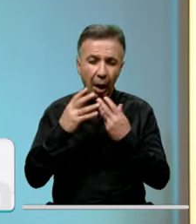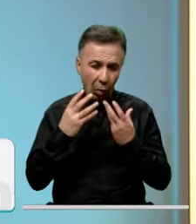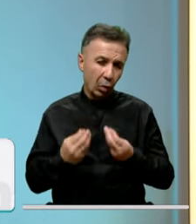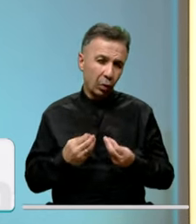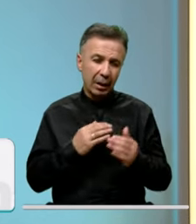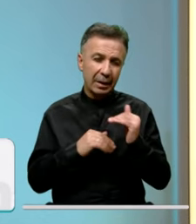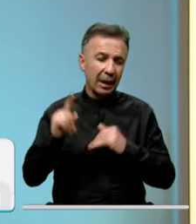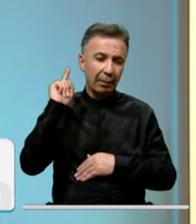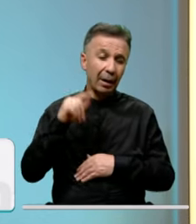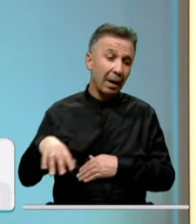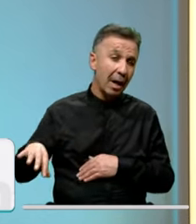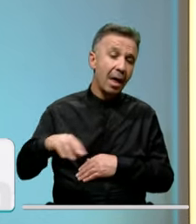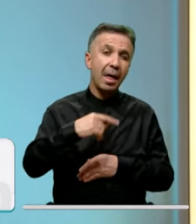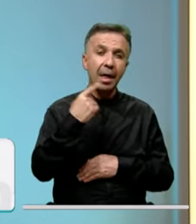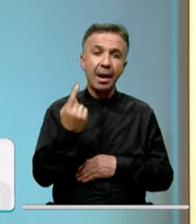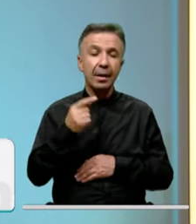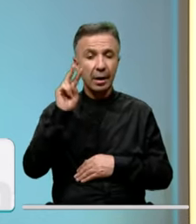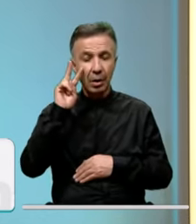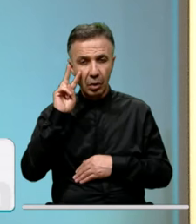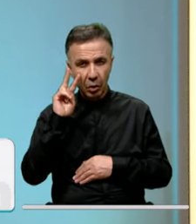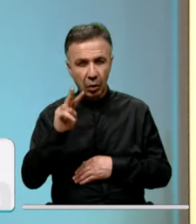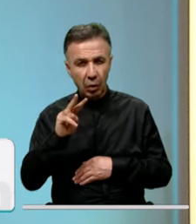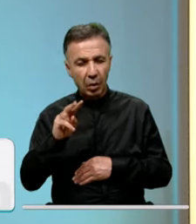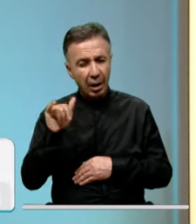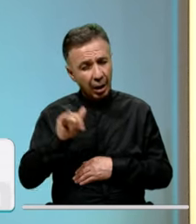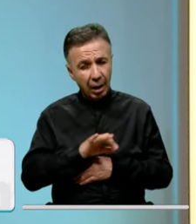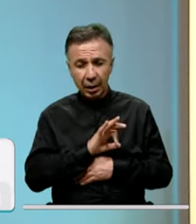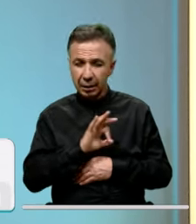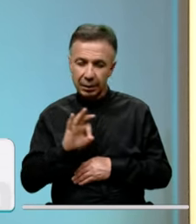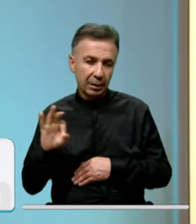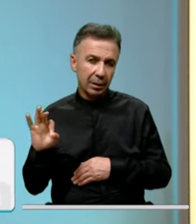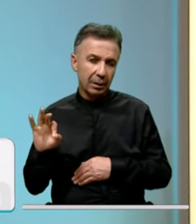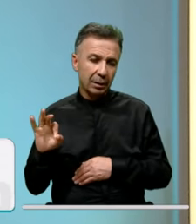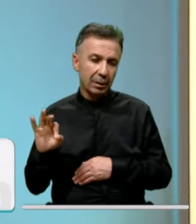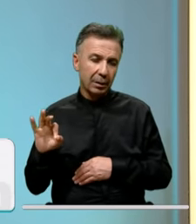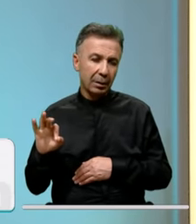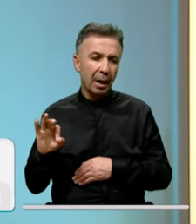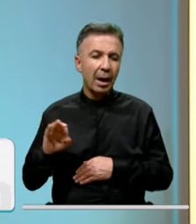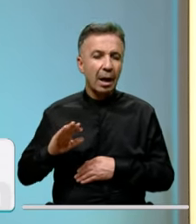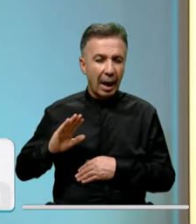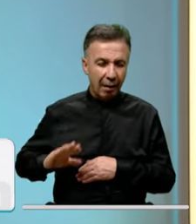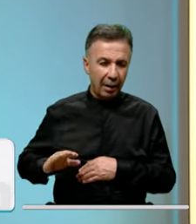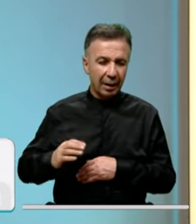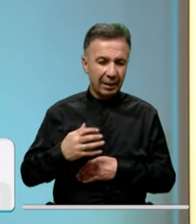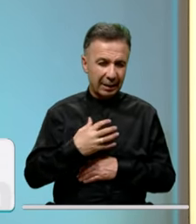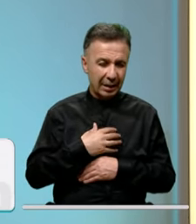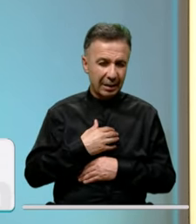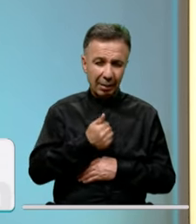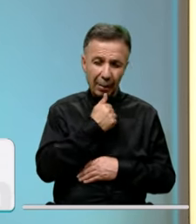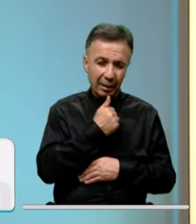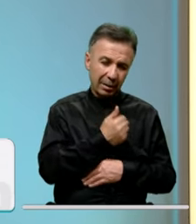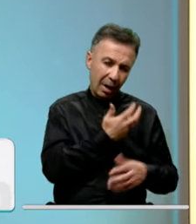Hak her şeyi görüyor. Usulsüz, haksız, evladın kendisiyle ilgilenmiyor,